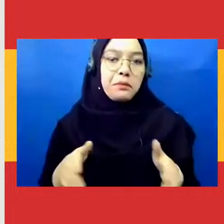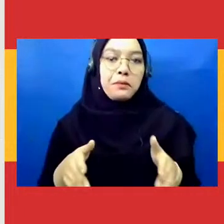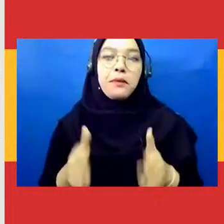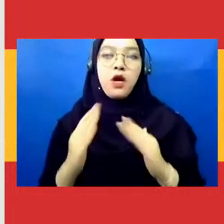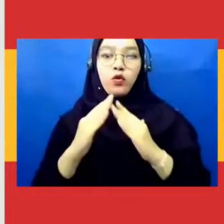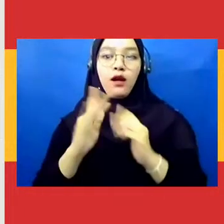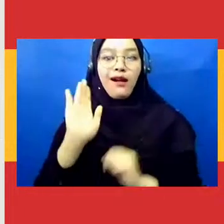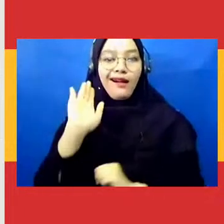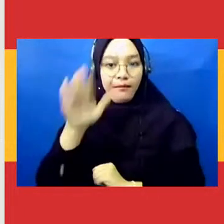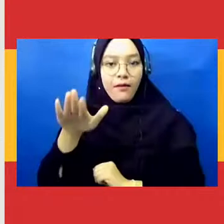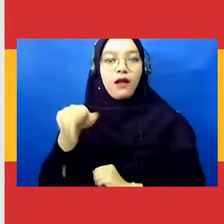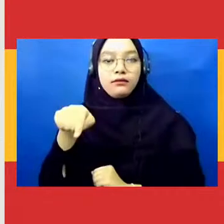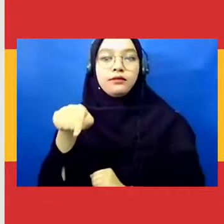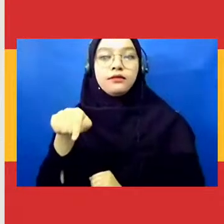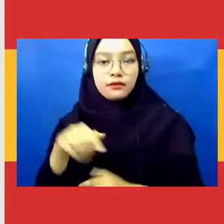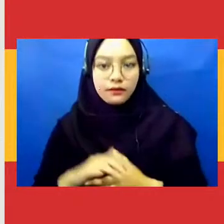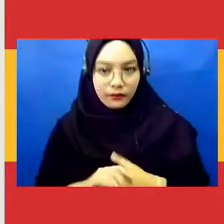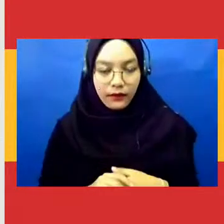depannya